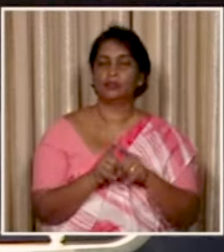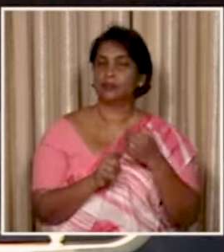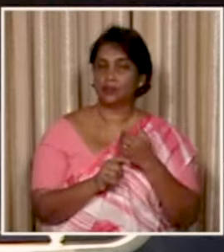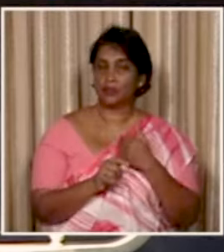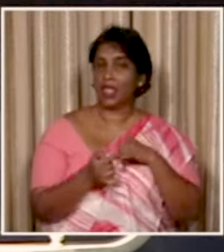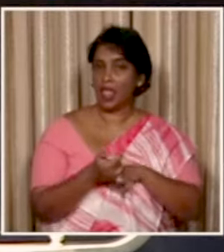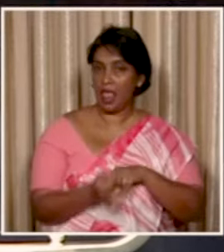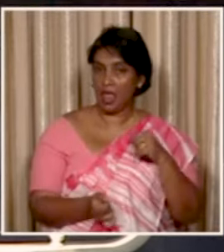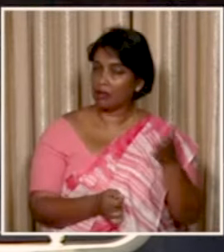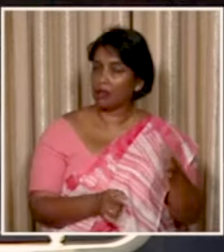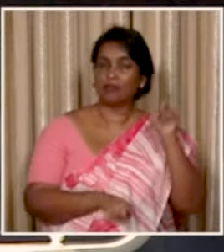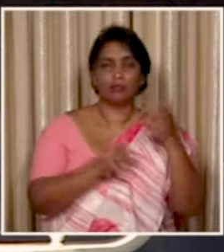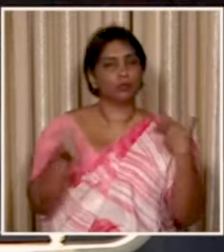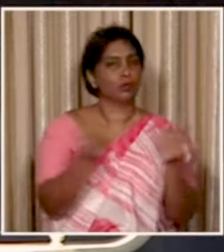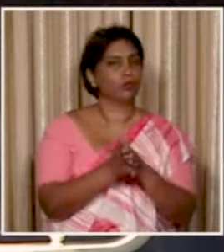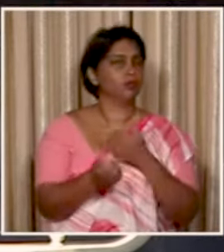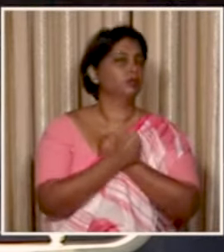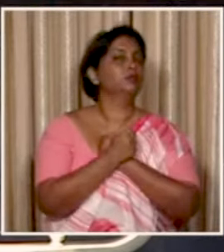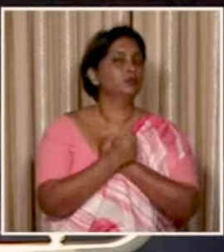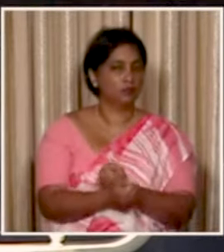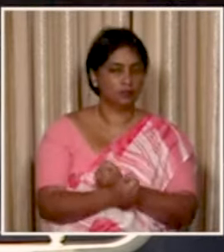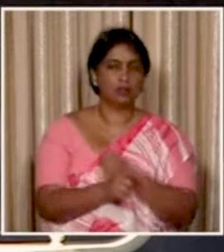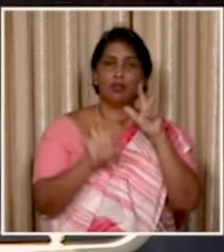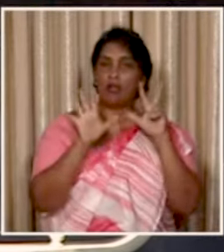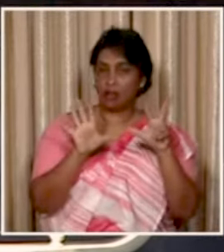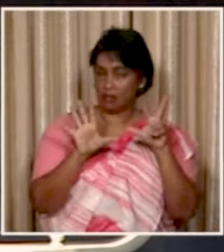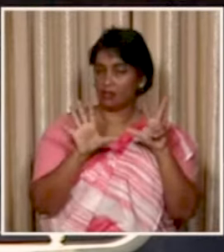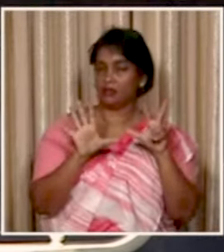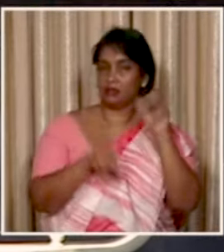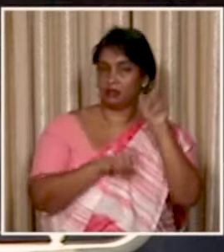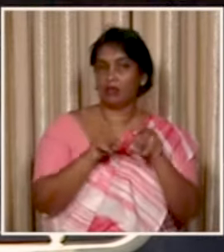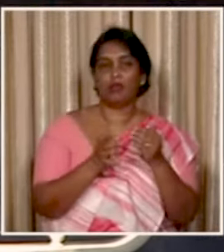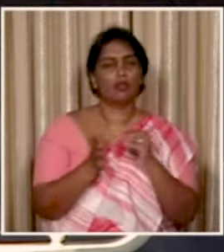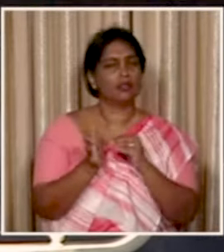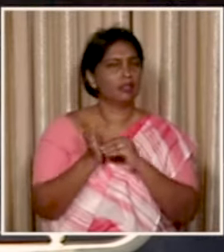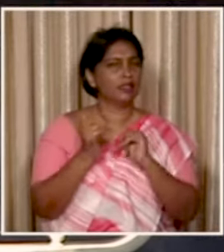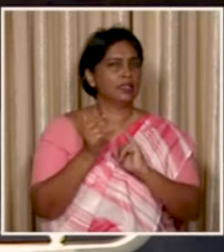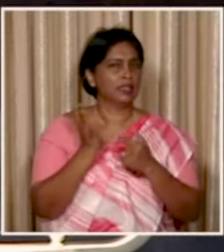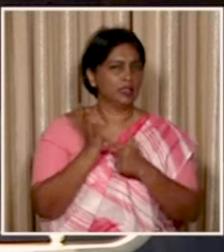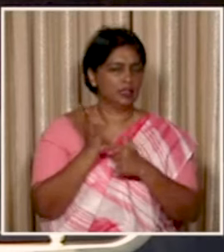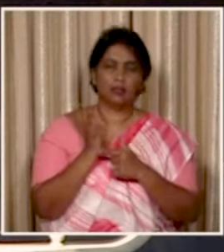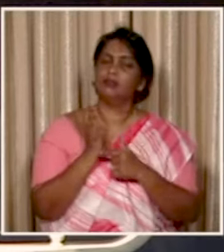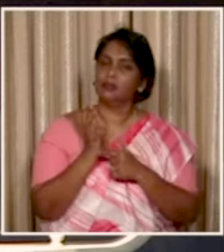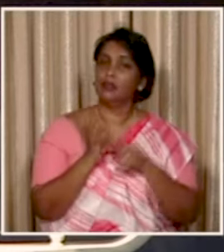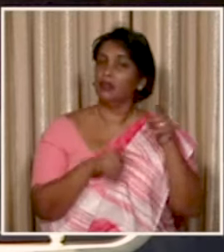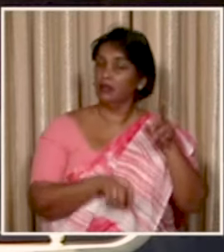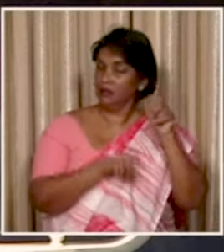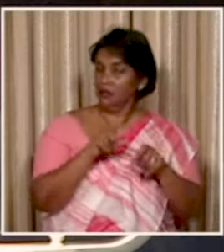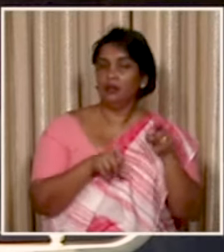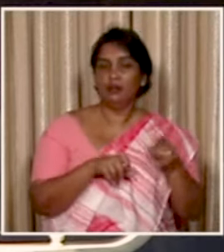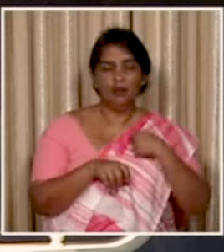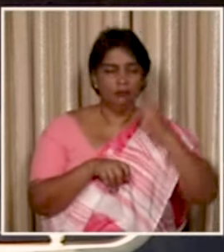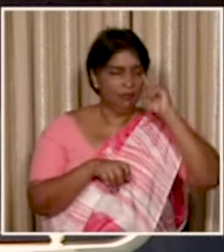செய்யப்பட்ட 8 பேரில் பாராளுமன்ற உறுப்பினராகிய எனது செயலாளர் சுப்பிரமணியம் தவபாலசிங்கம் அவர்கள், சிவபக்தராகிய அவர் வேண்டுமென்றே இலக்கு வைக்கப்பட்டு நெடுங்கேணி போலீஸ்